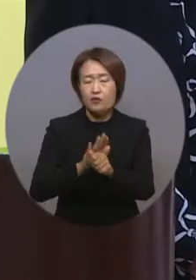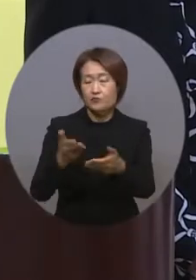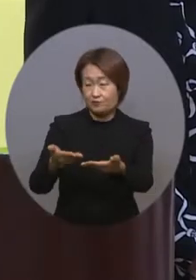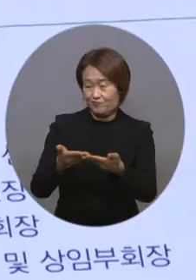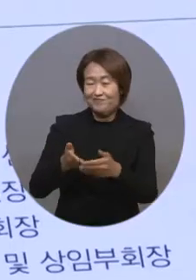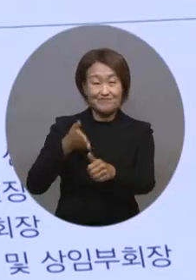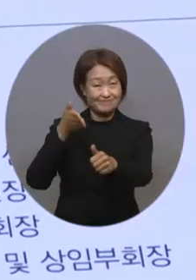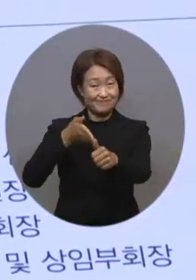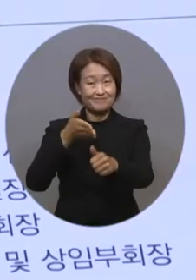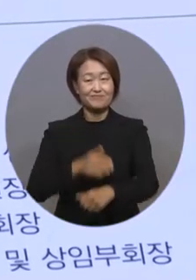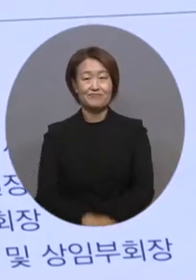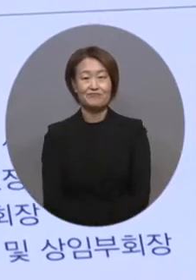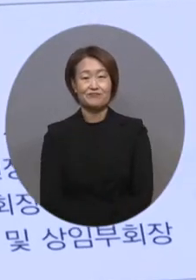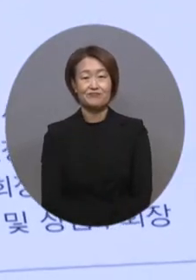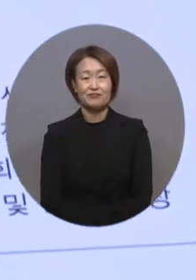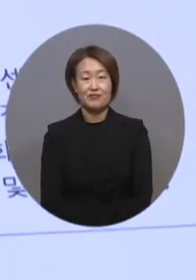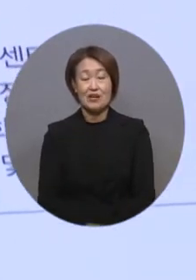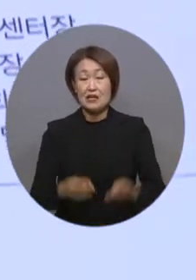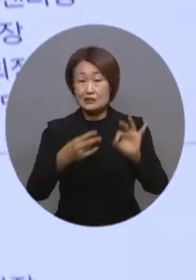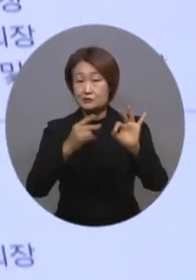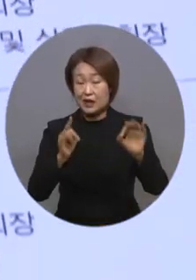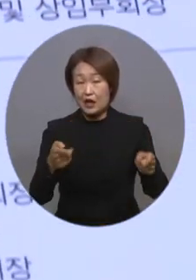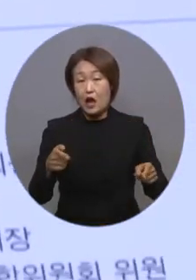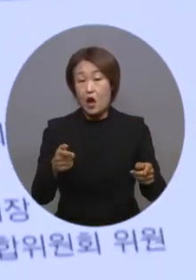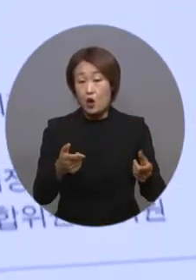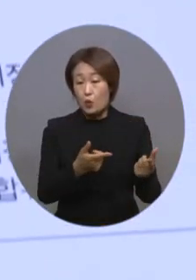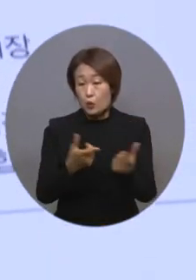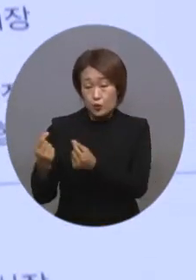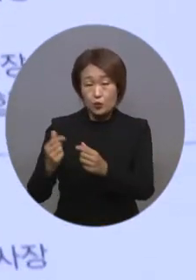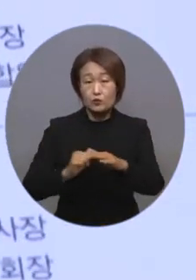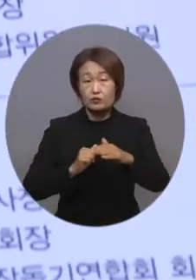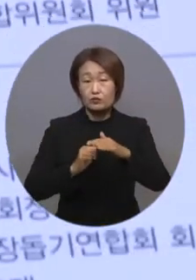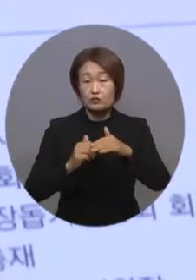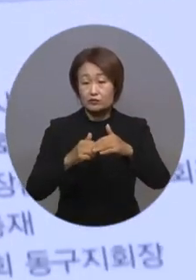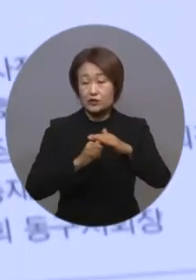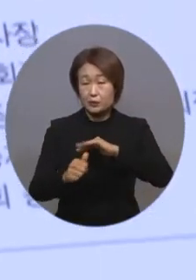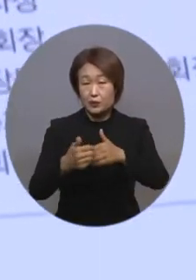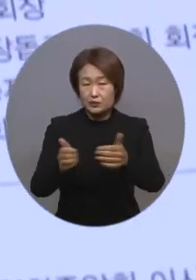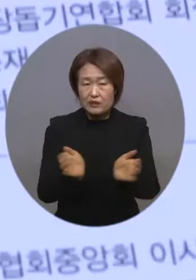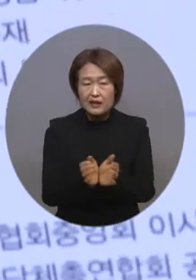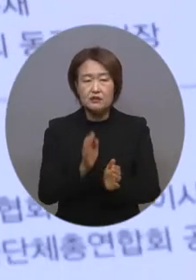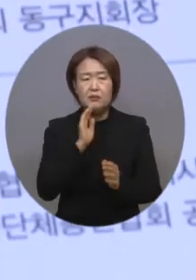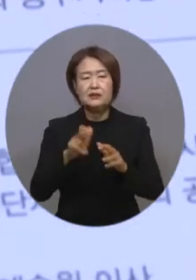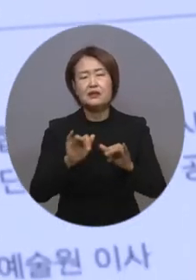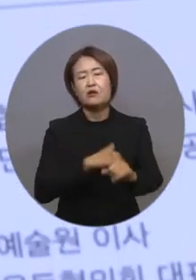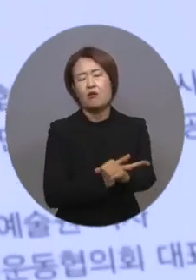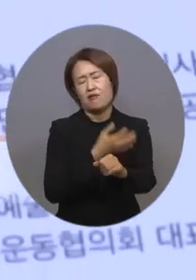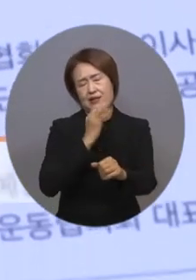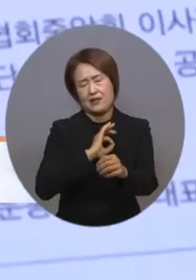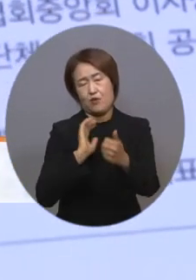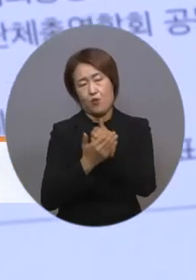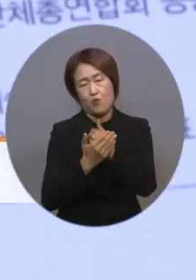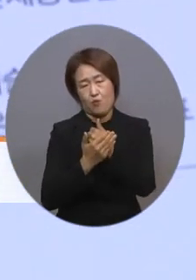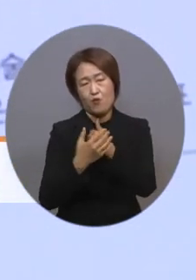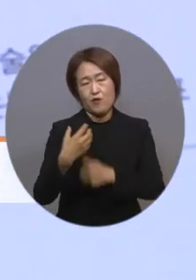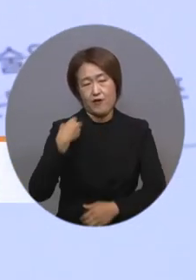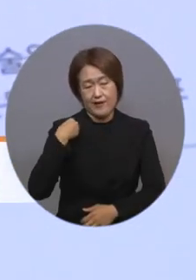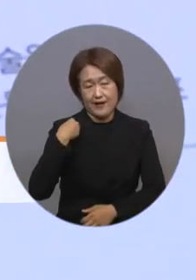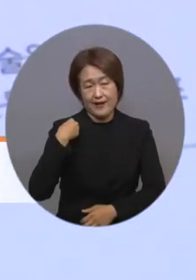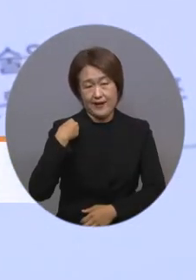바랍니다. 10대 공동대표단은 시대에 맞는 장애인 권유공호 역할을 위해 노력할 계획이며 공식